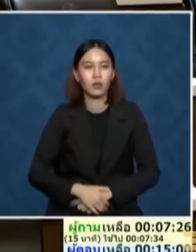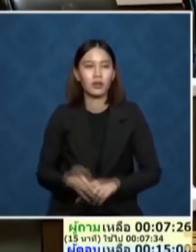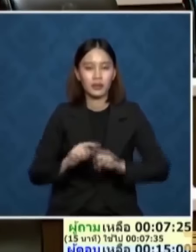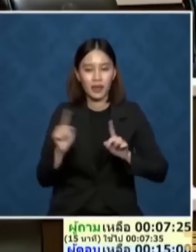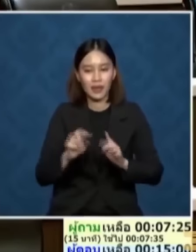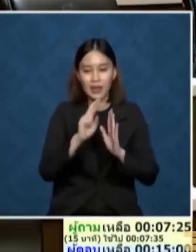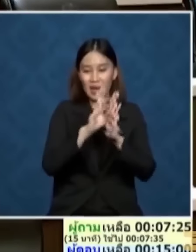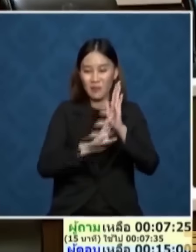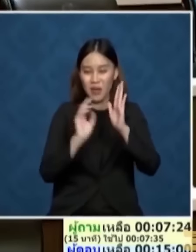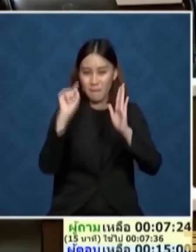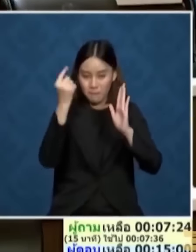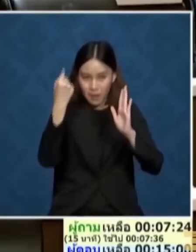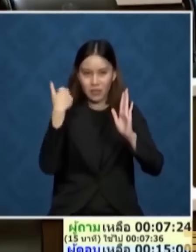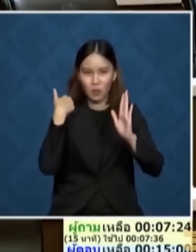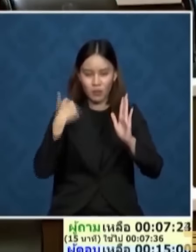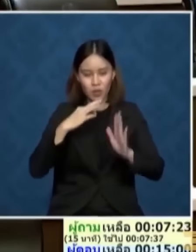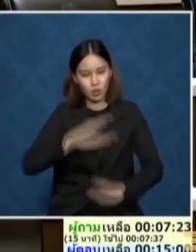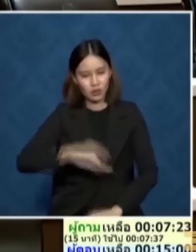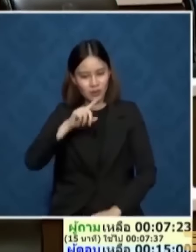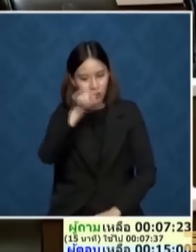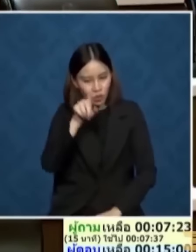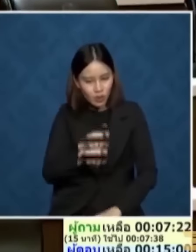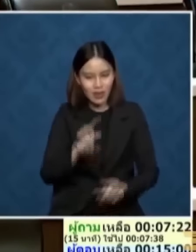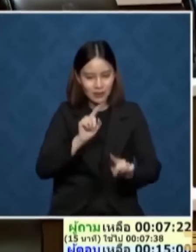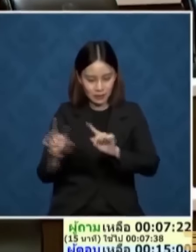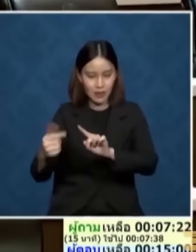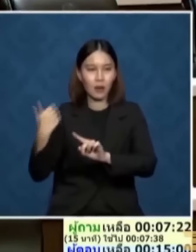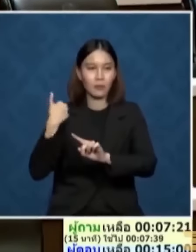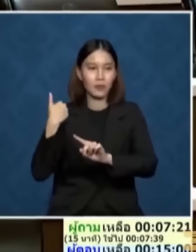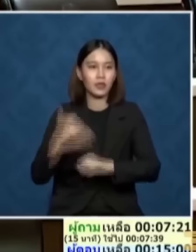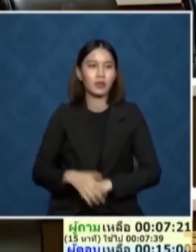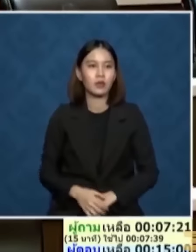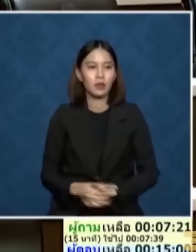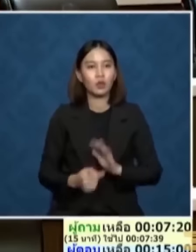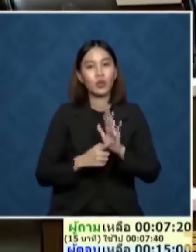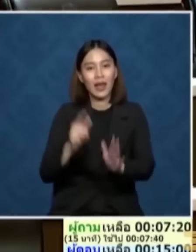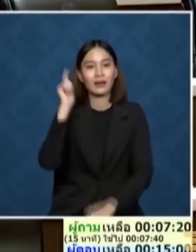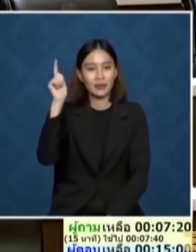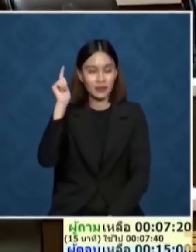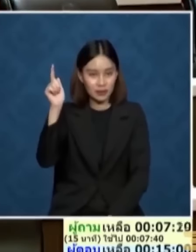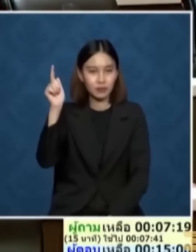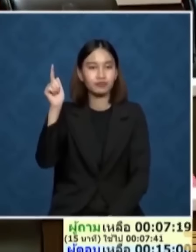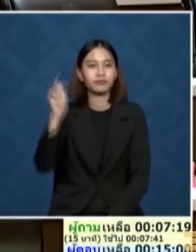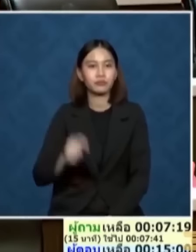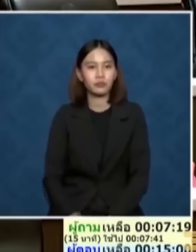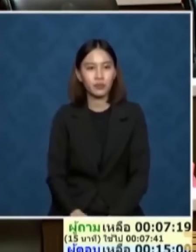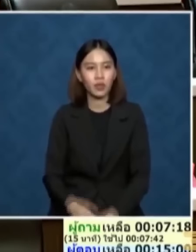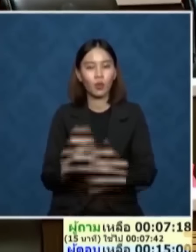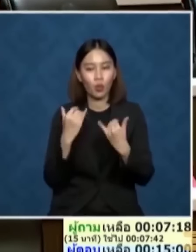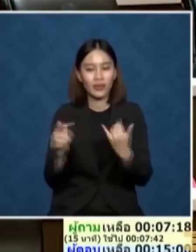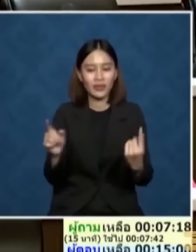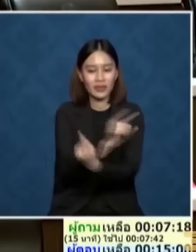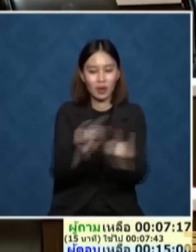าม1การที่นายทักษิณชินวัตรไปอยู่ที่โรงพยาบาลตำรวจตอนนี้นะเป็นไปตามกฎหมายหรือ